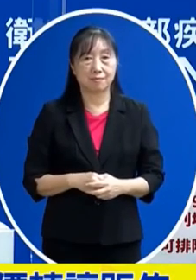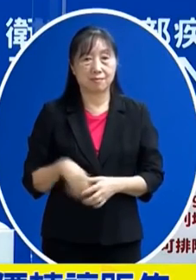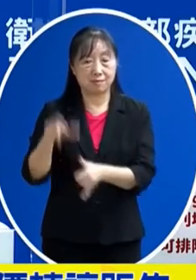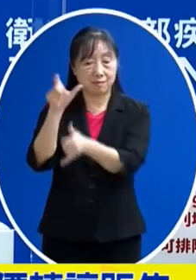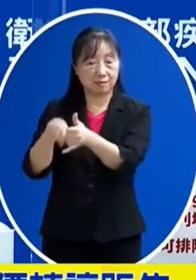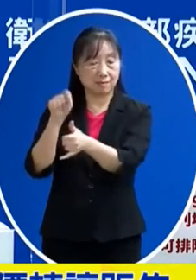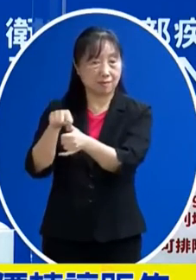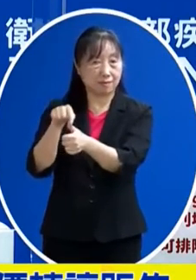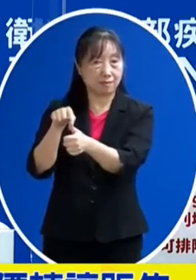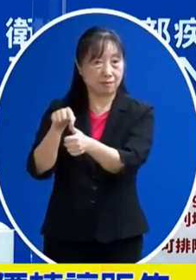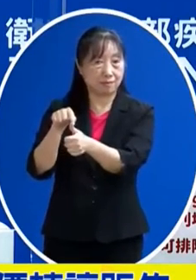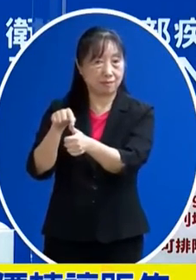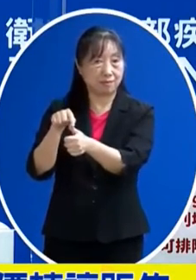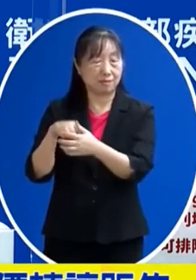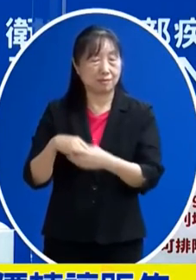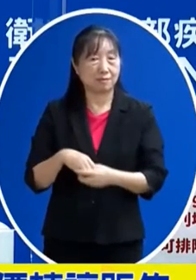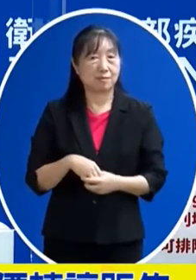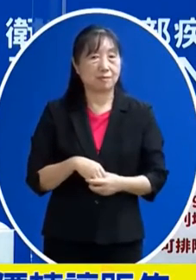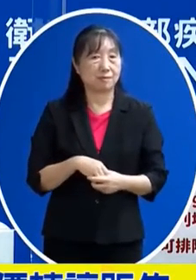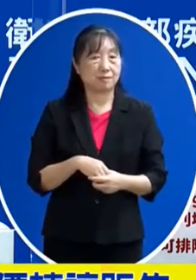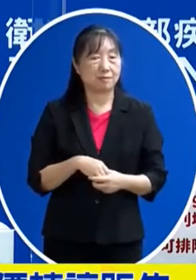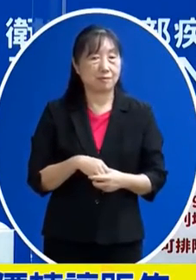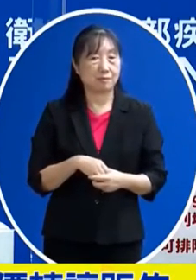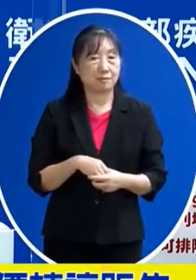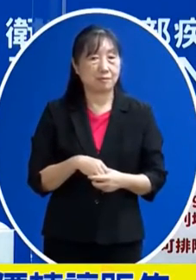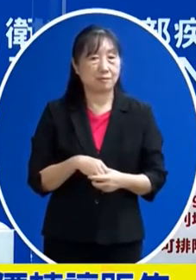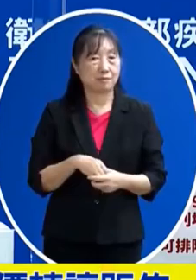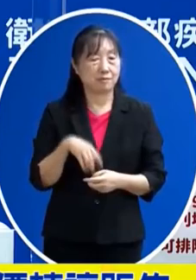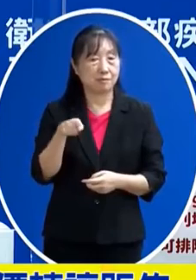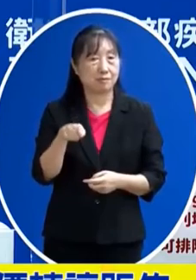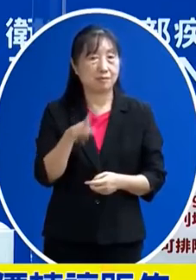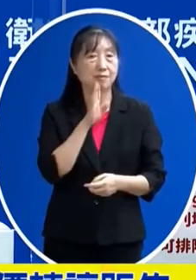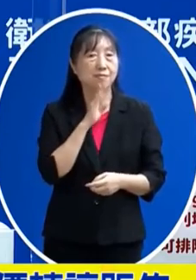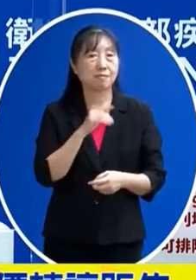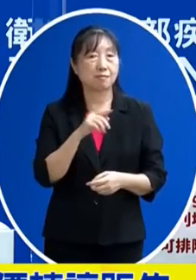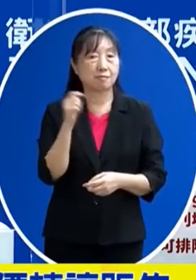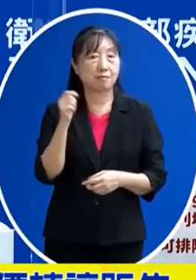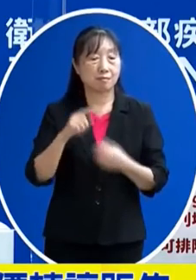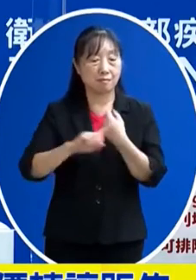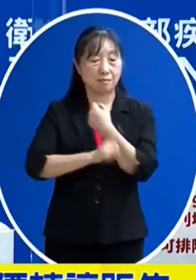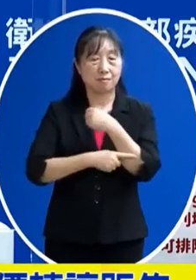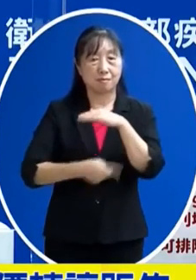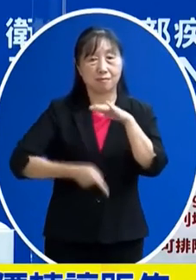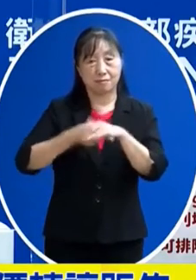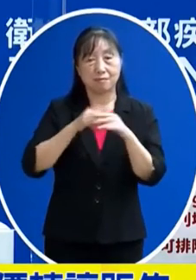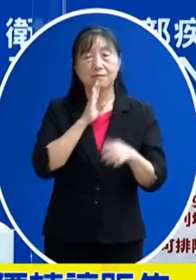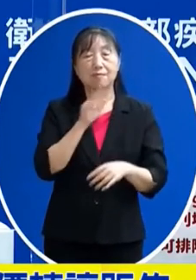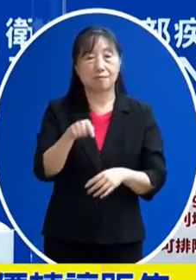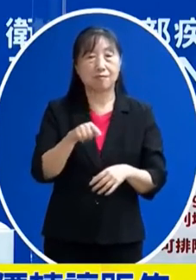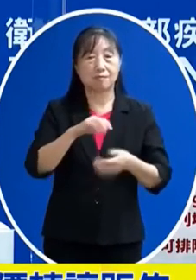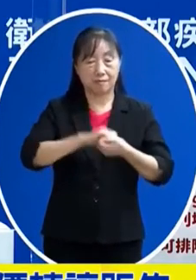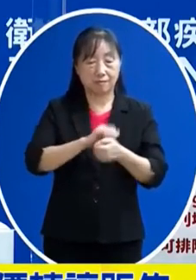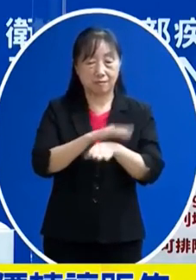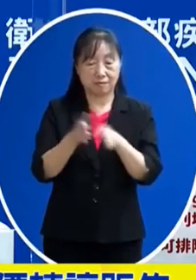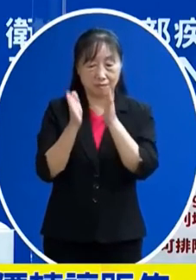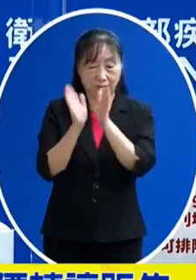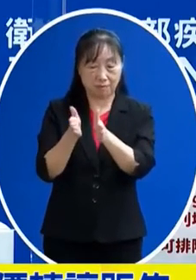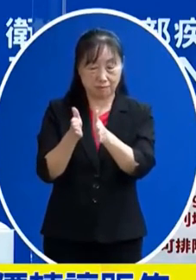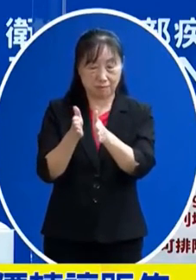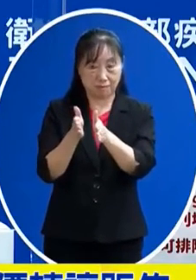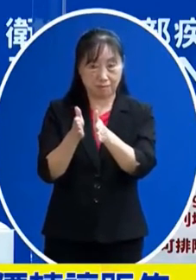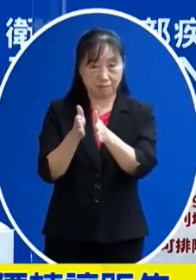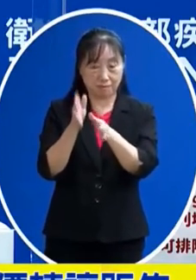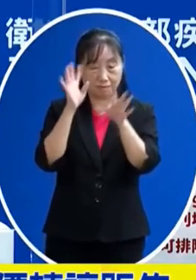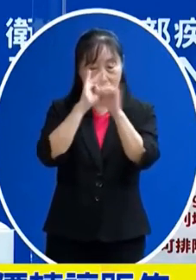个人这已经是有一点违法的行为，那这个我们一定会调查清